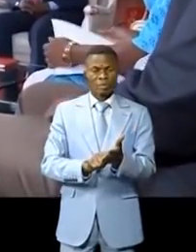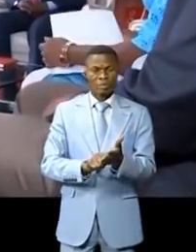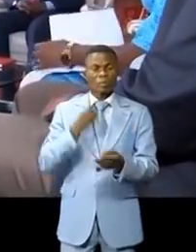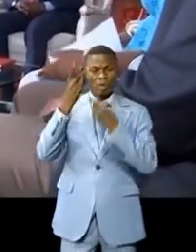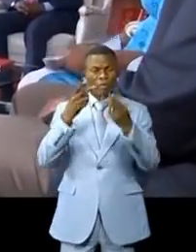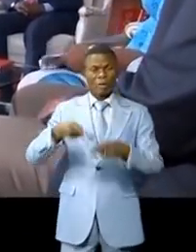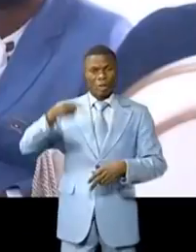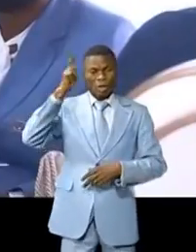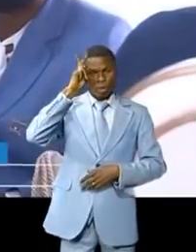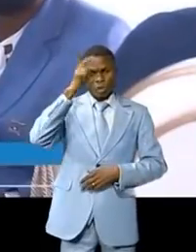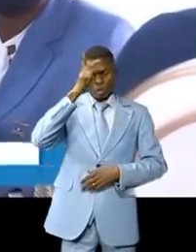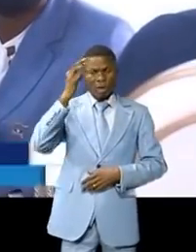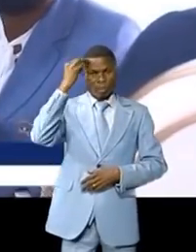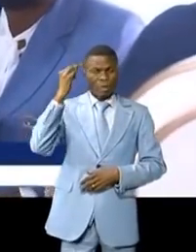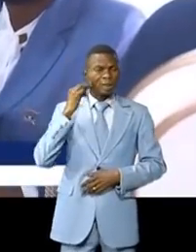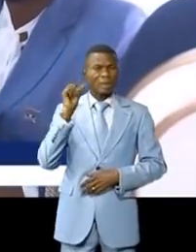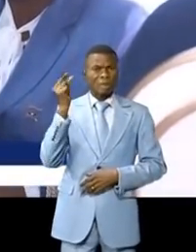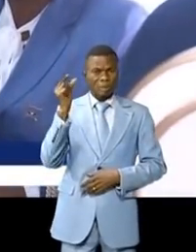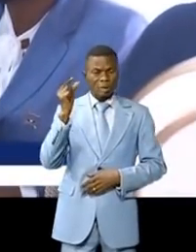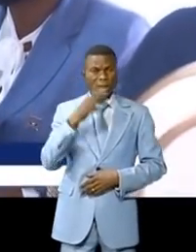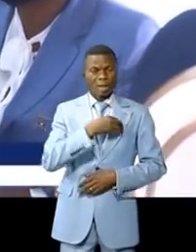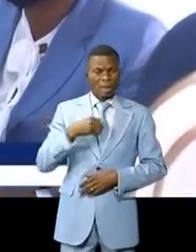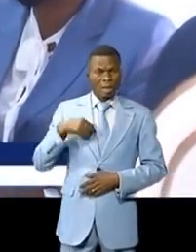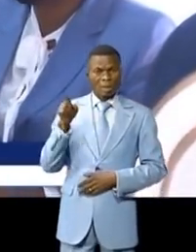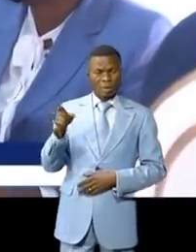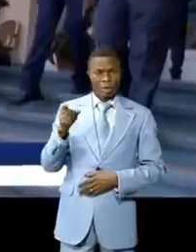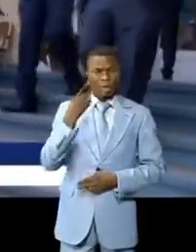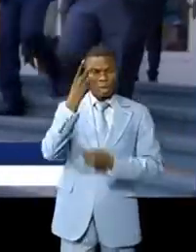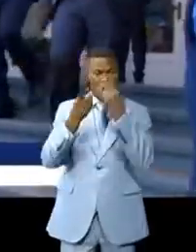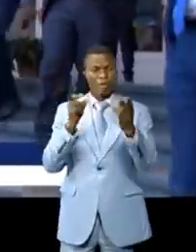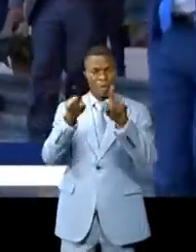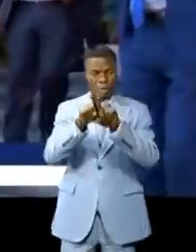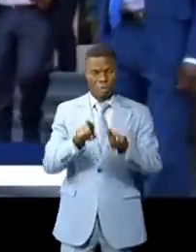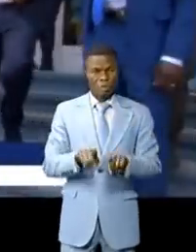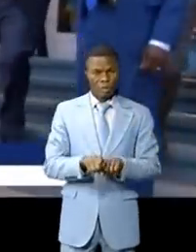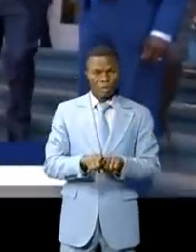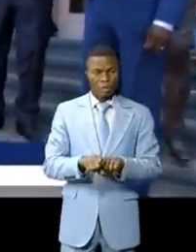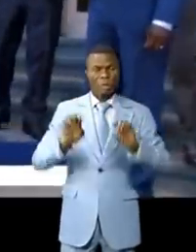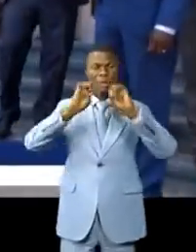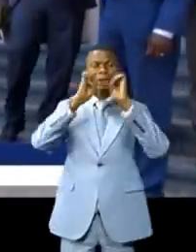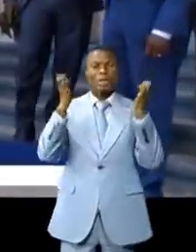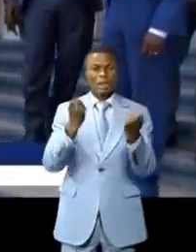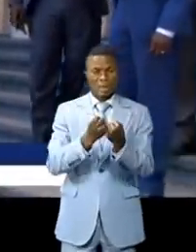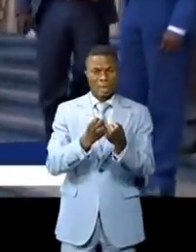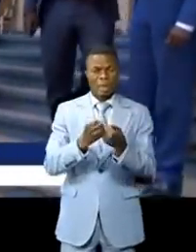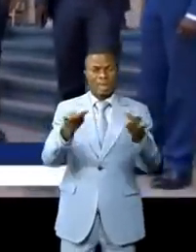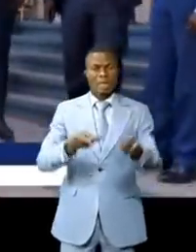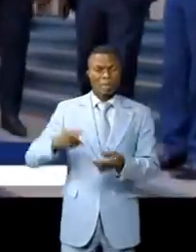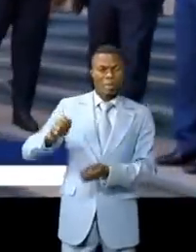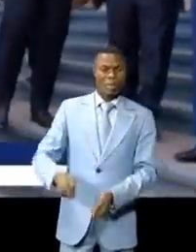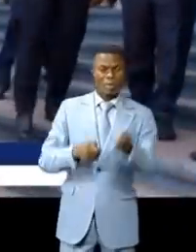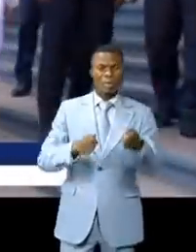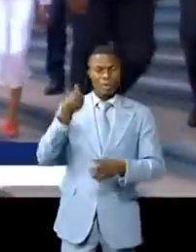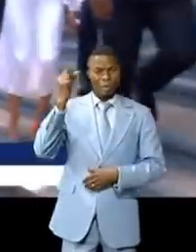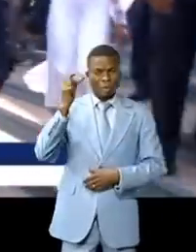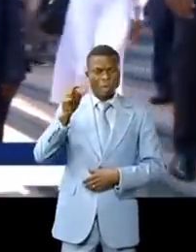le Haut-Katanga, la patronne de Mines, Antoinette Samba Kalambaye, visitera également les entreprises et sites miniers, notamment